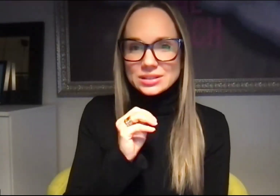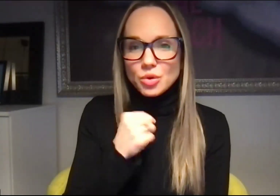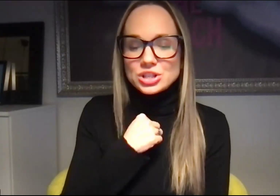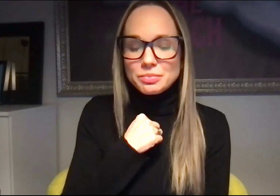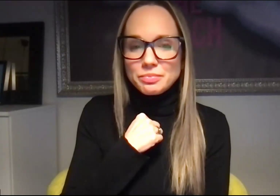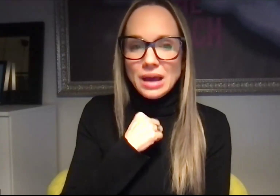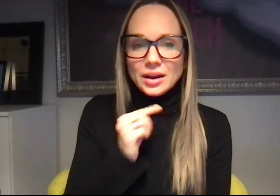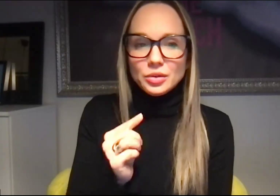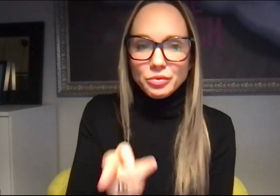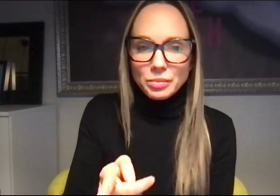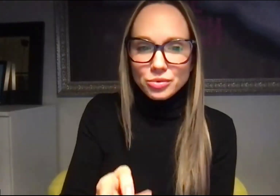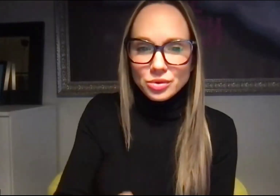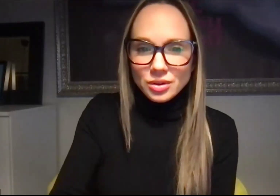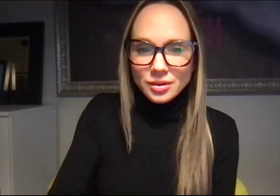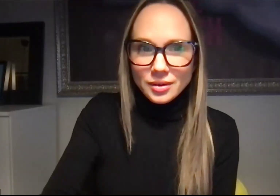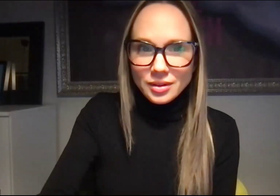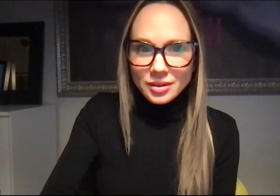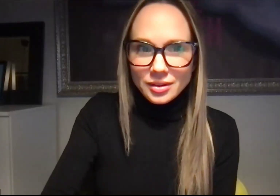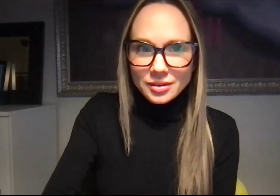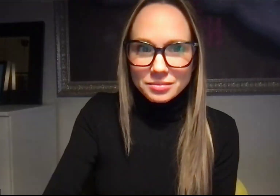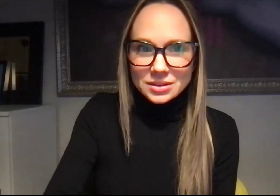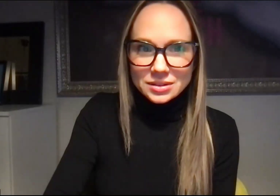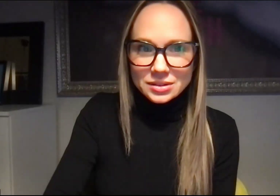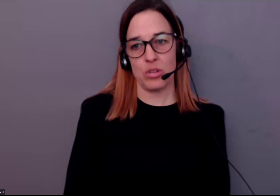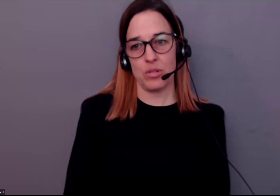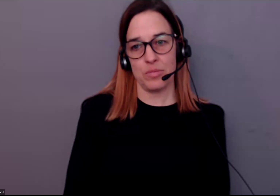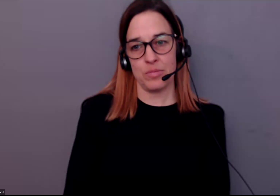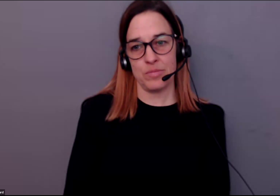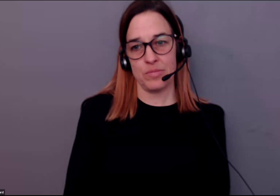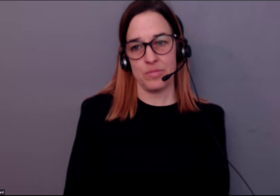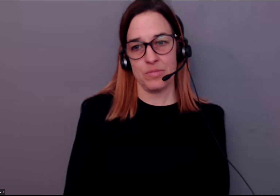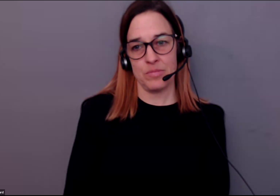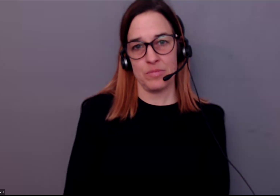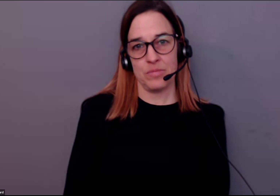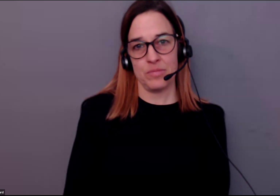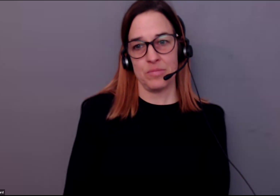OK. Sauf que si moi, je parle, on ne voit plus. Attends C'est une ça. minute.